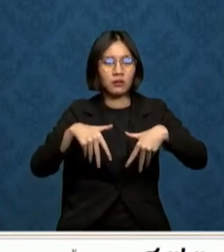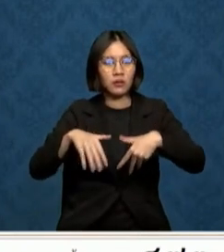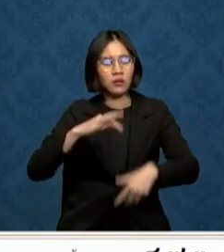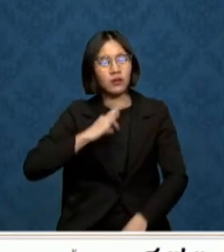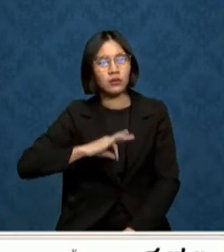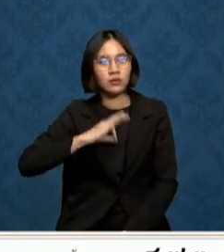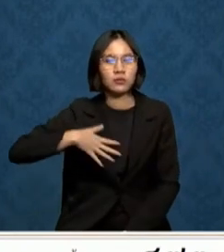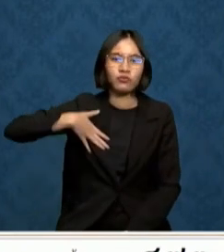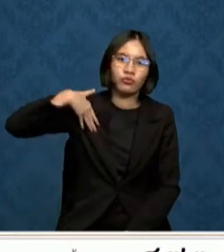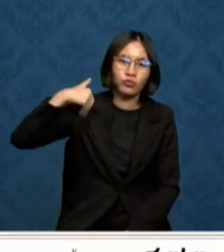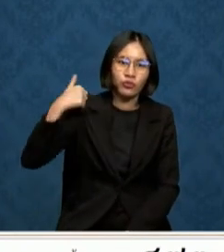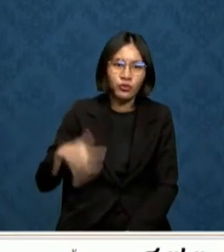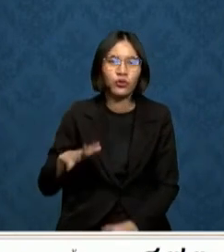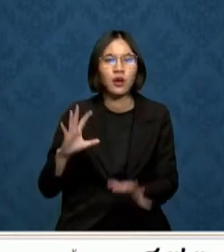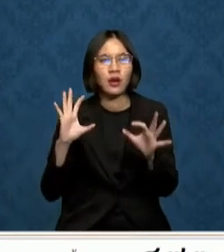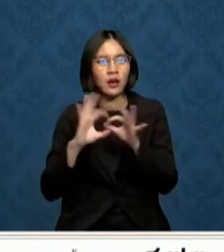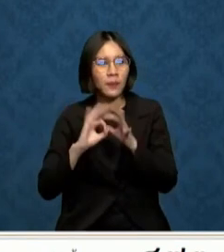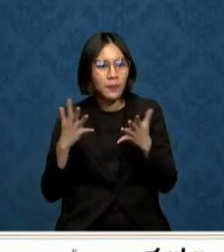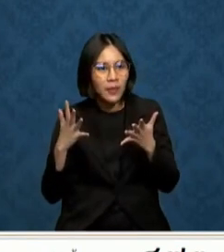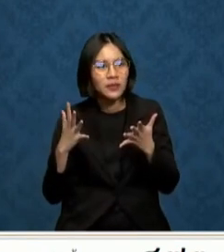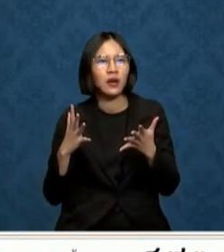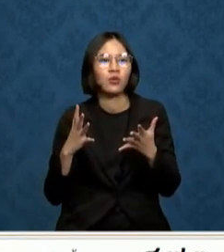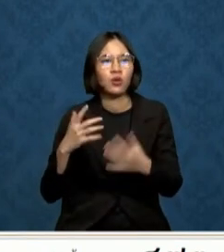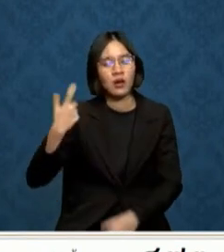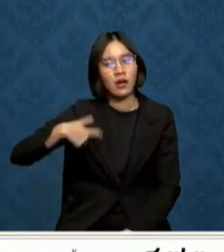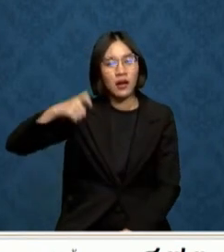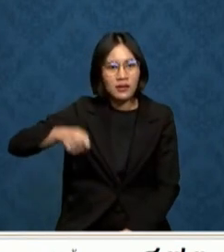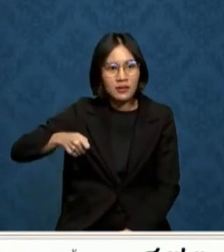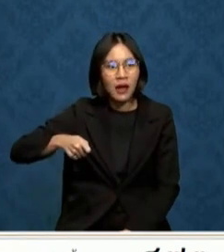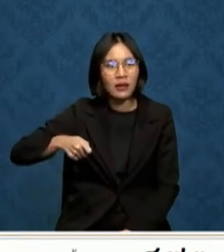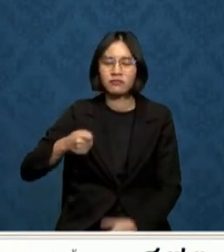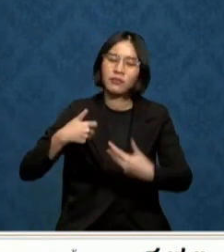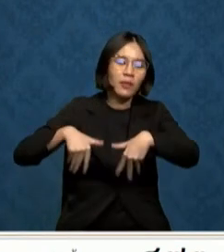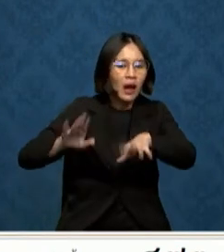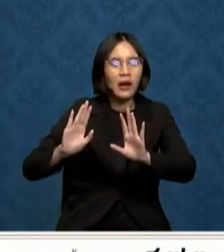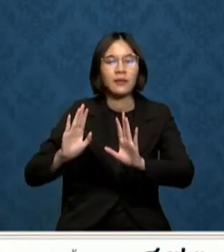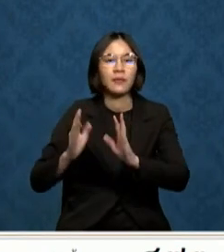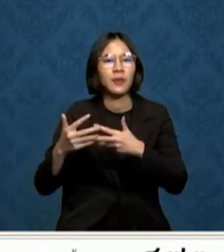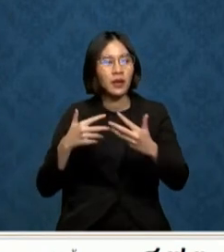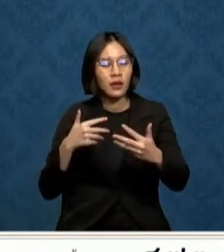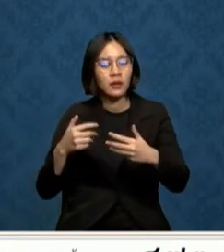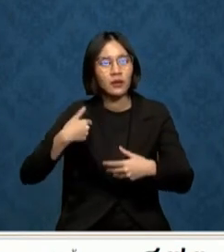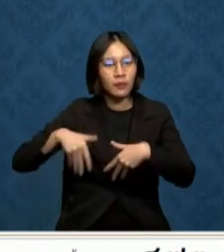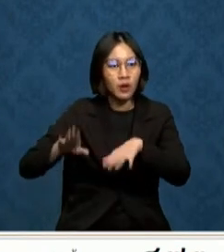ทมไม่มีส่วนเกี่ยวข้องศาลชั้นต้นปล่อยศาลอุทธรณ์ปล่อยมา